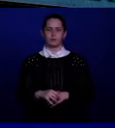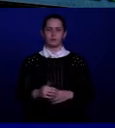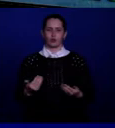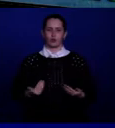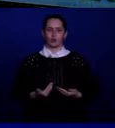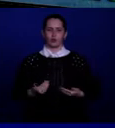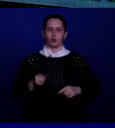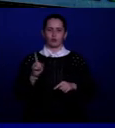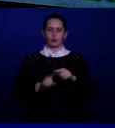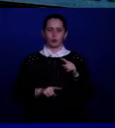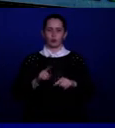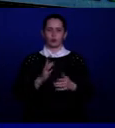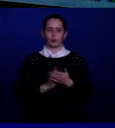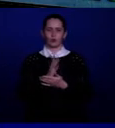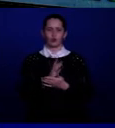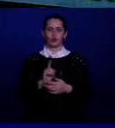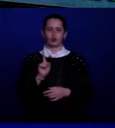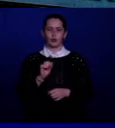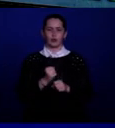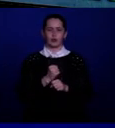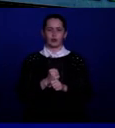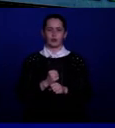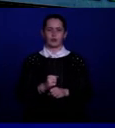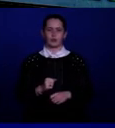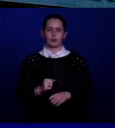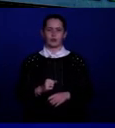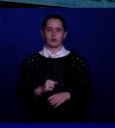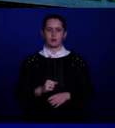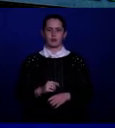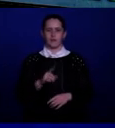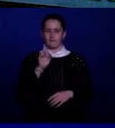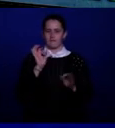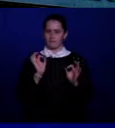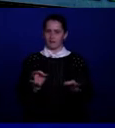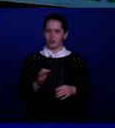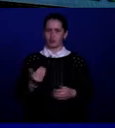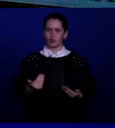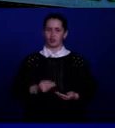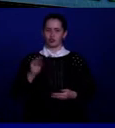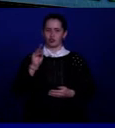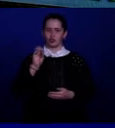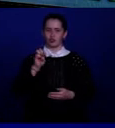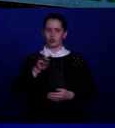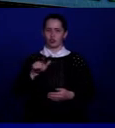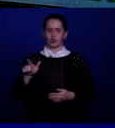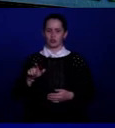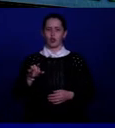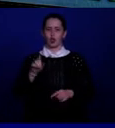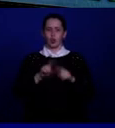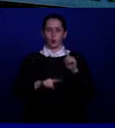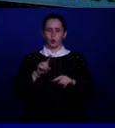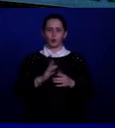Живем, родине служим. Что делать? Верно, жить, родине